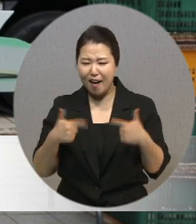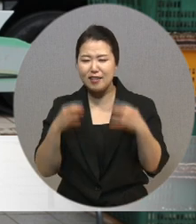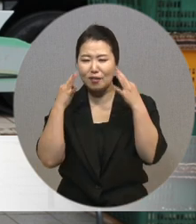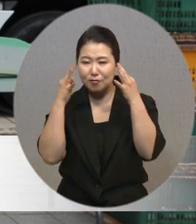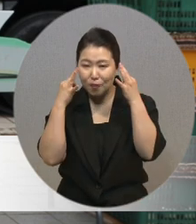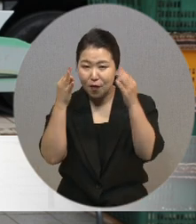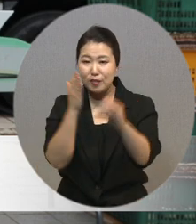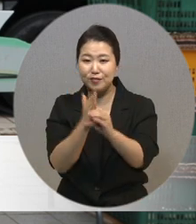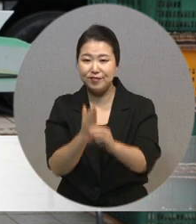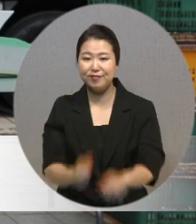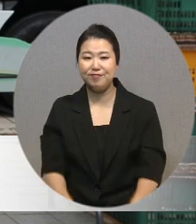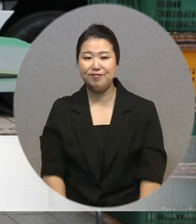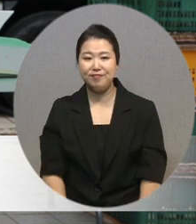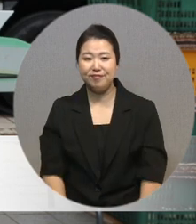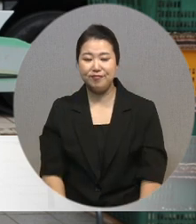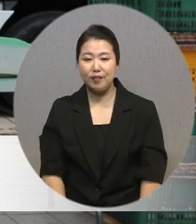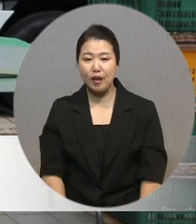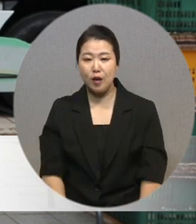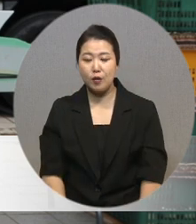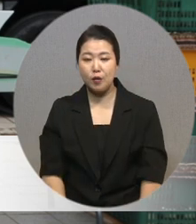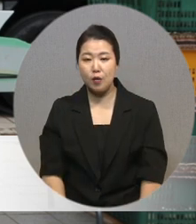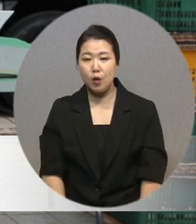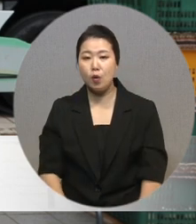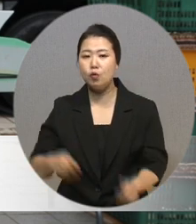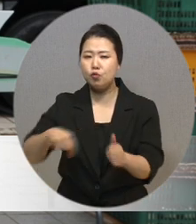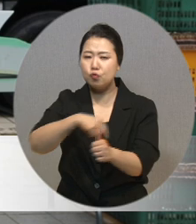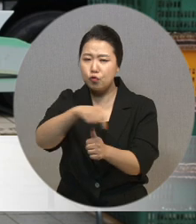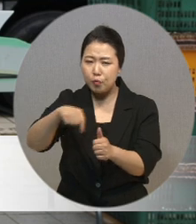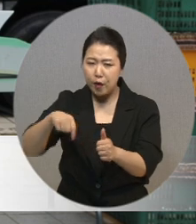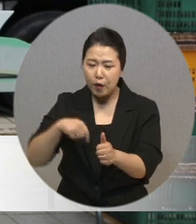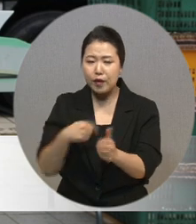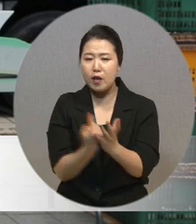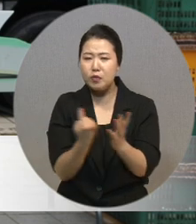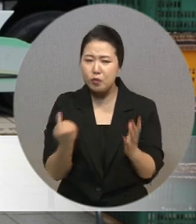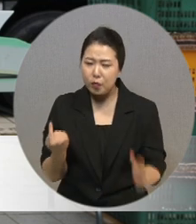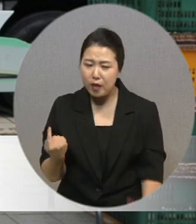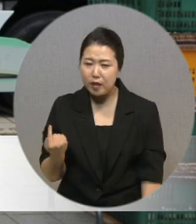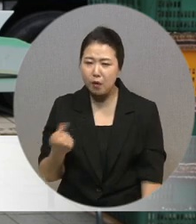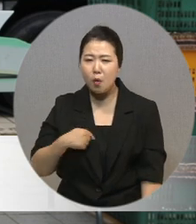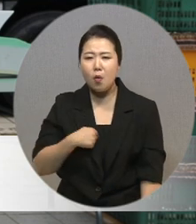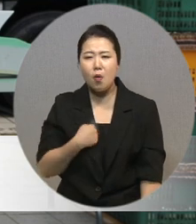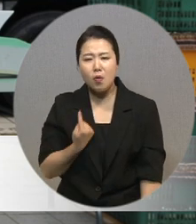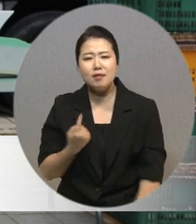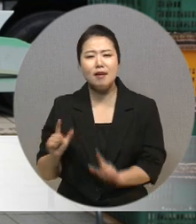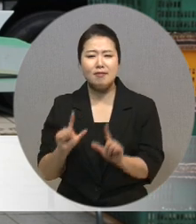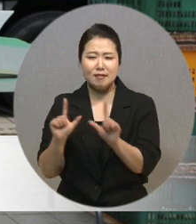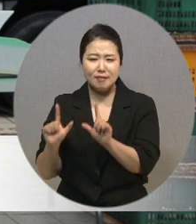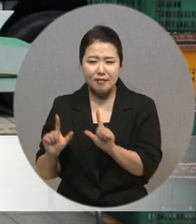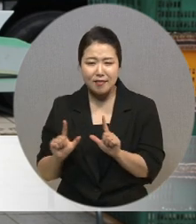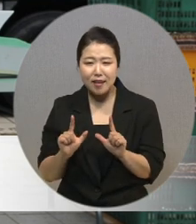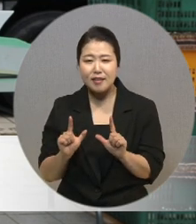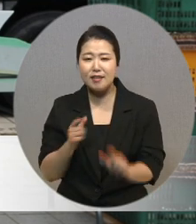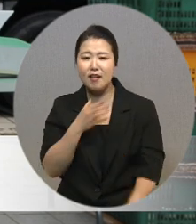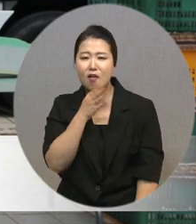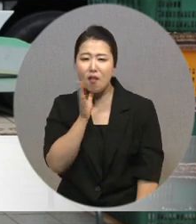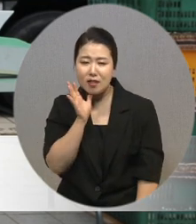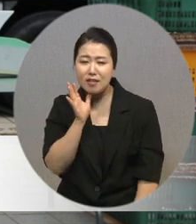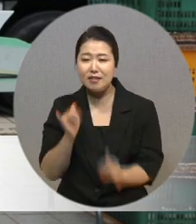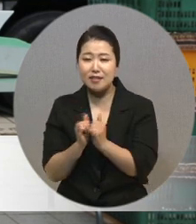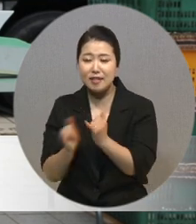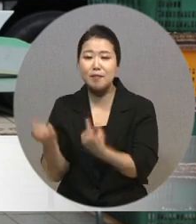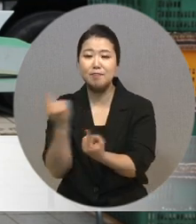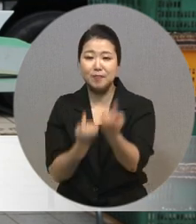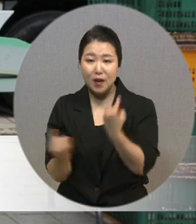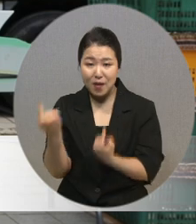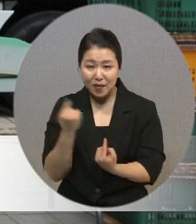노력을 하고 있고요 어 주변에 정말 소외되고 혼자 홀로 계시는 어르신들이 더